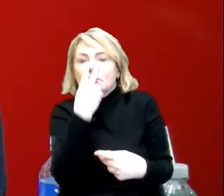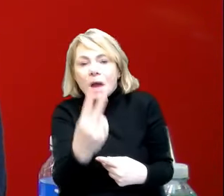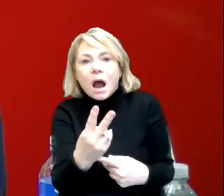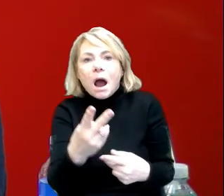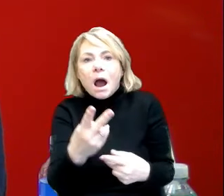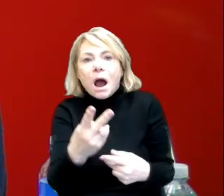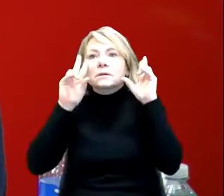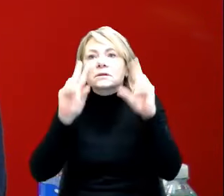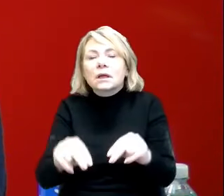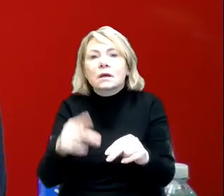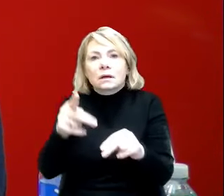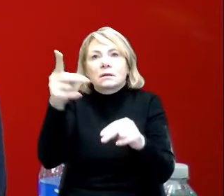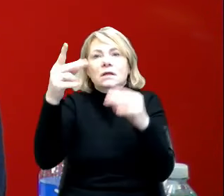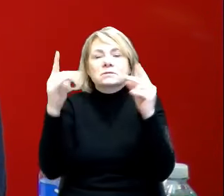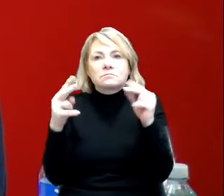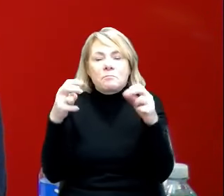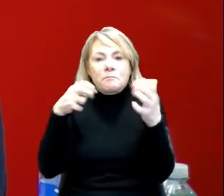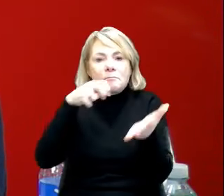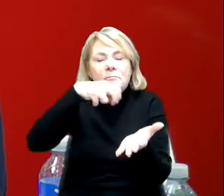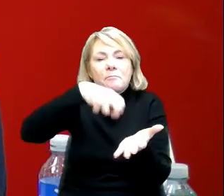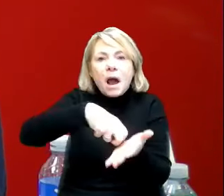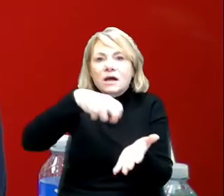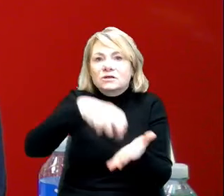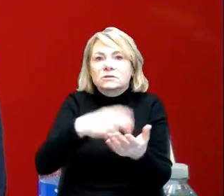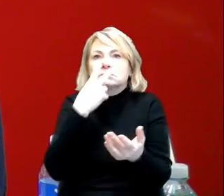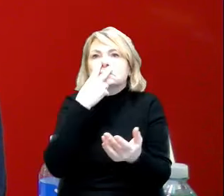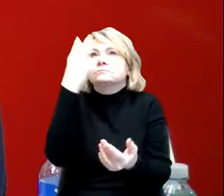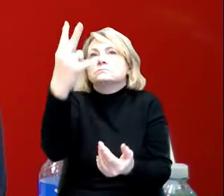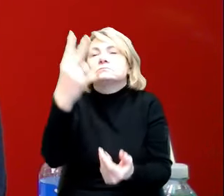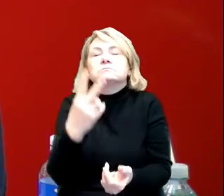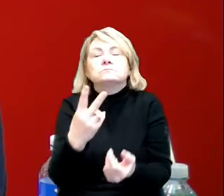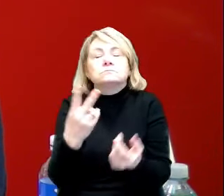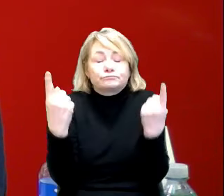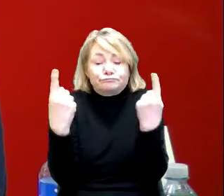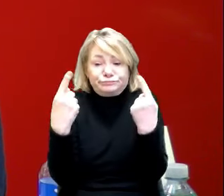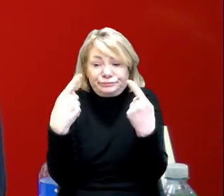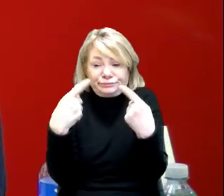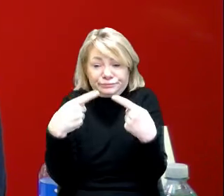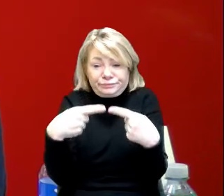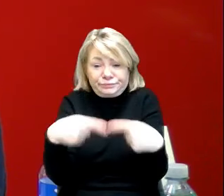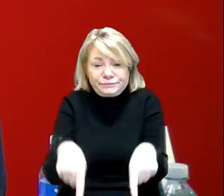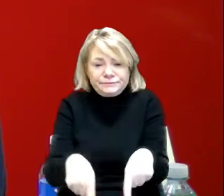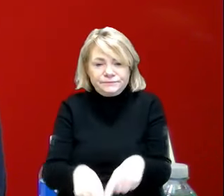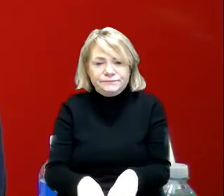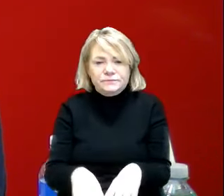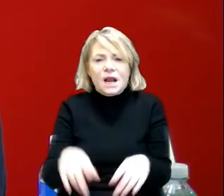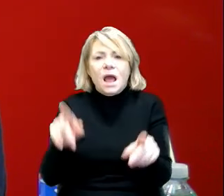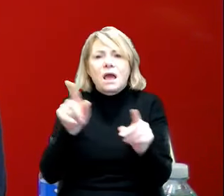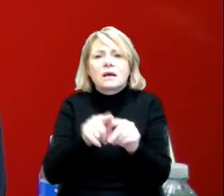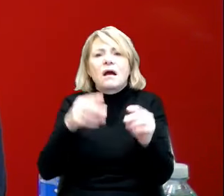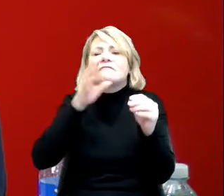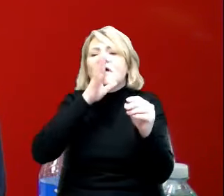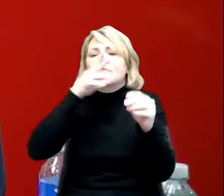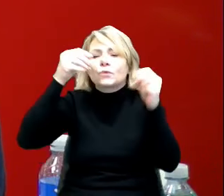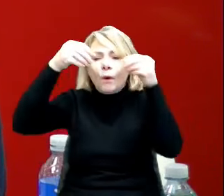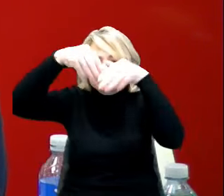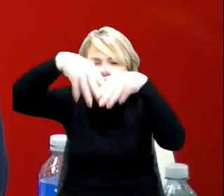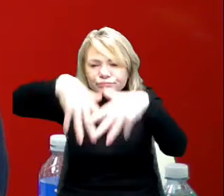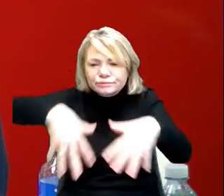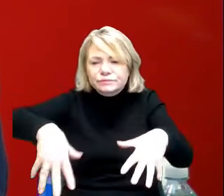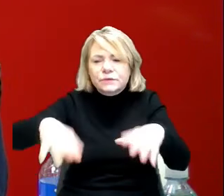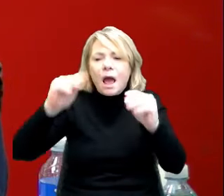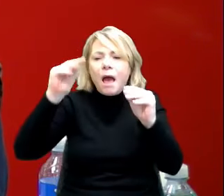būsenoj šiandieną yra šis pastatas pastatas yra už už užlietas pelėsio nuo pat nuo pat